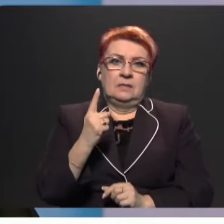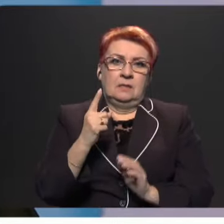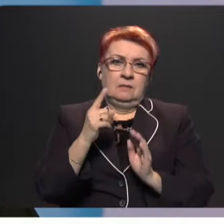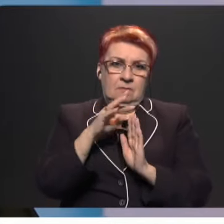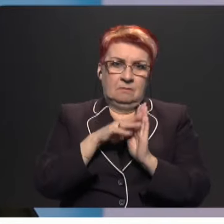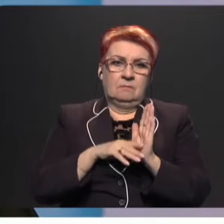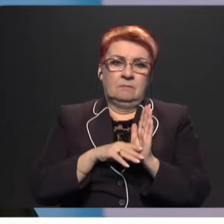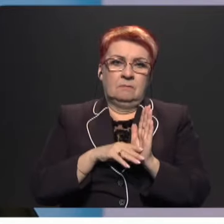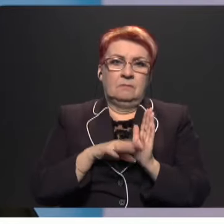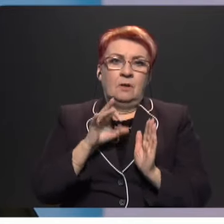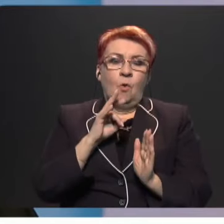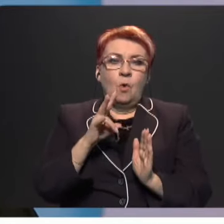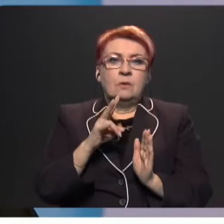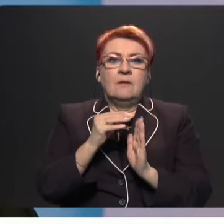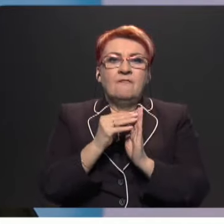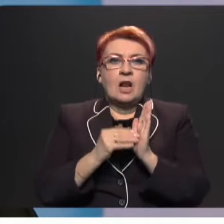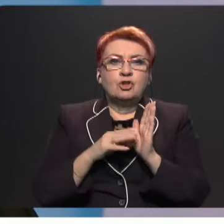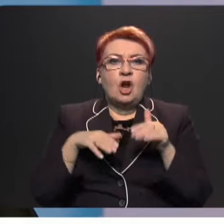выражается